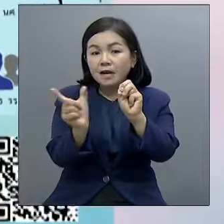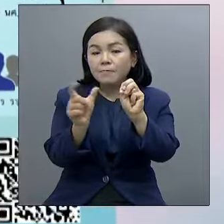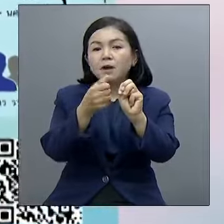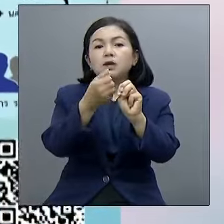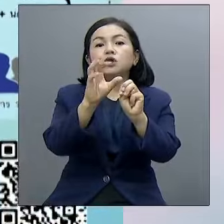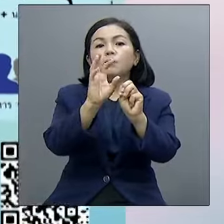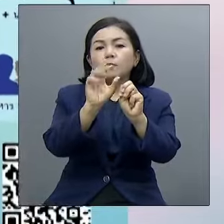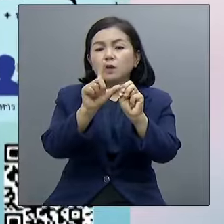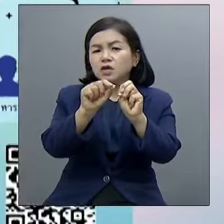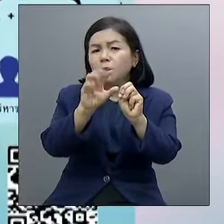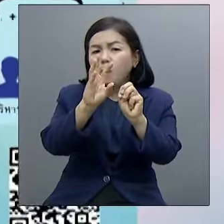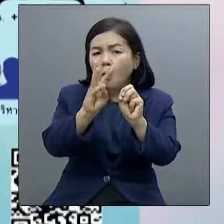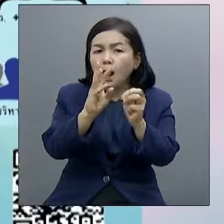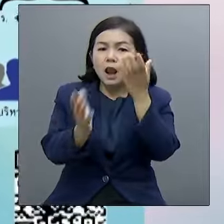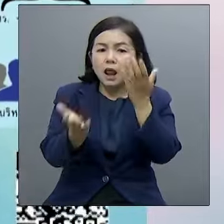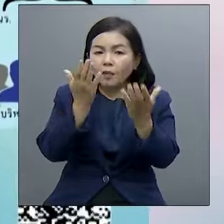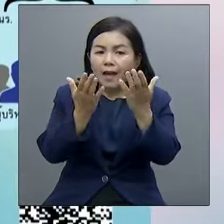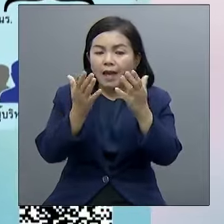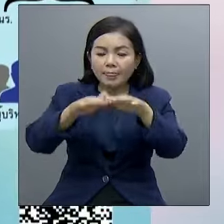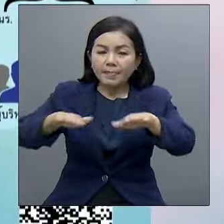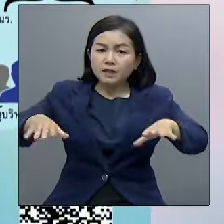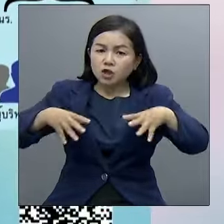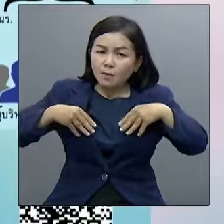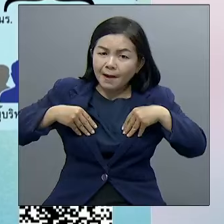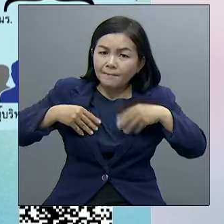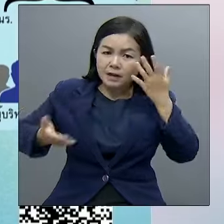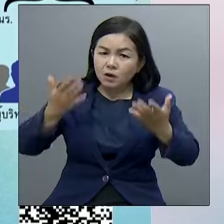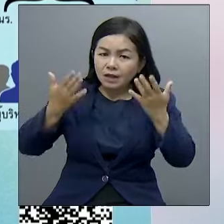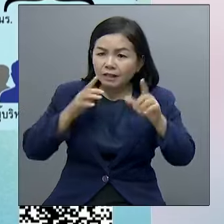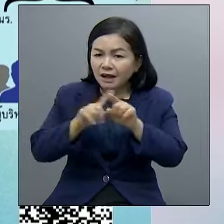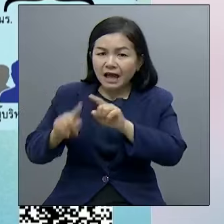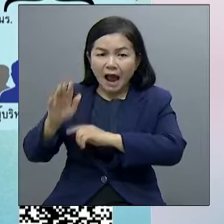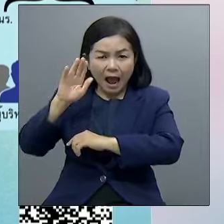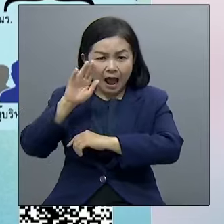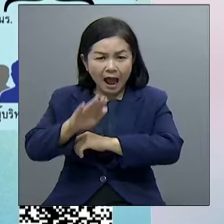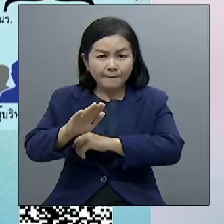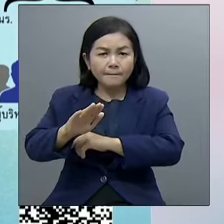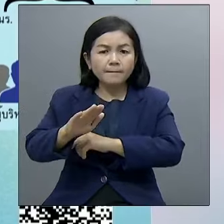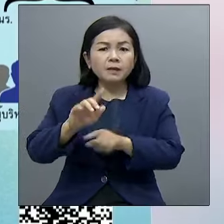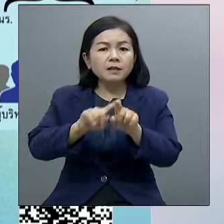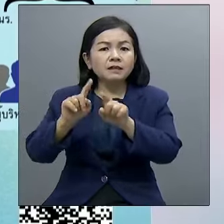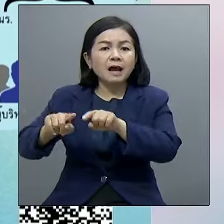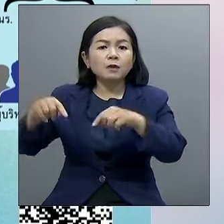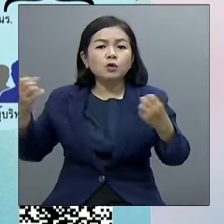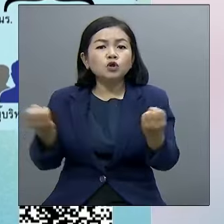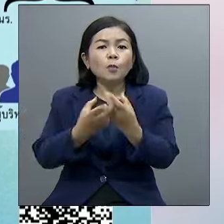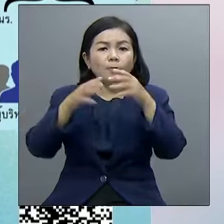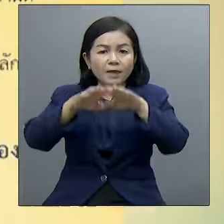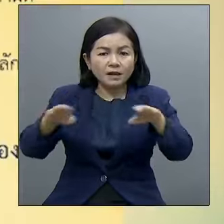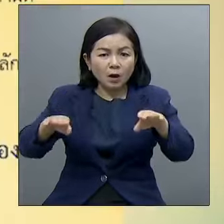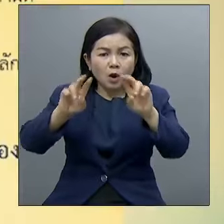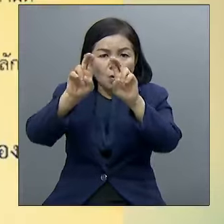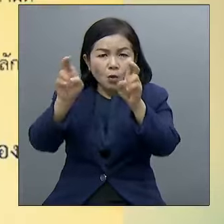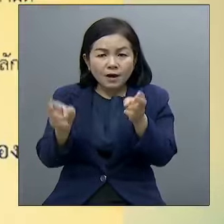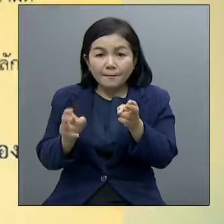ไม่ว่าเด็กจะยินยอมหรือไม่ก็ตามนะห้ามกระทำดังต่อไปนี้นะครับแล้วก็คือในอนุวงเล็บในวงเล็บ9เนี่ยในอนุ